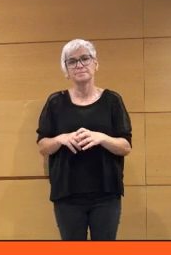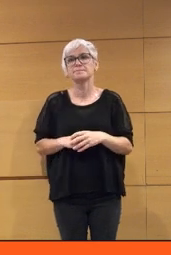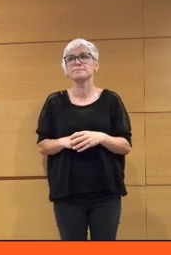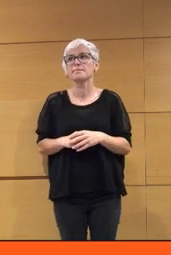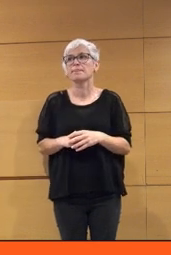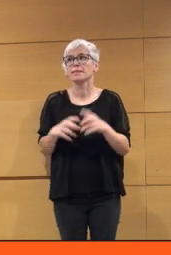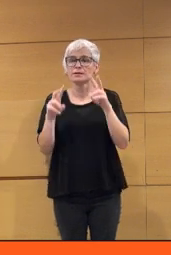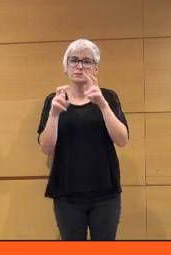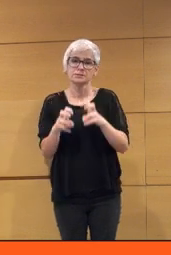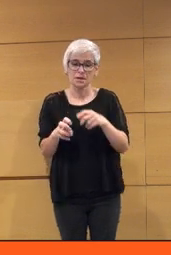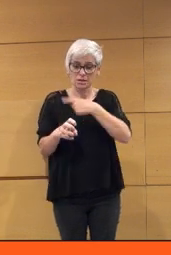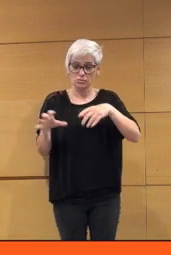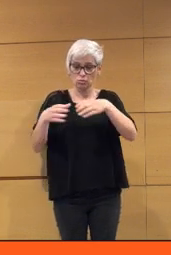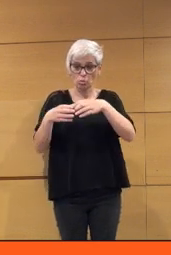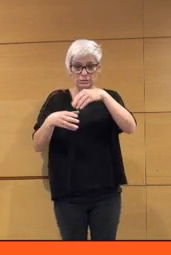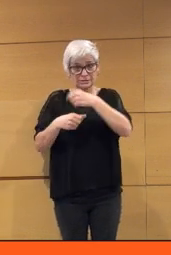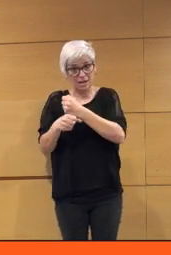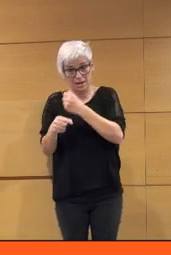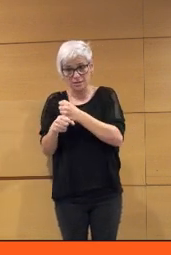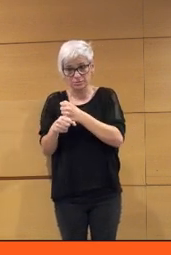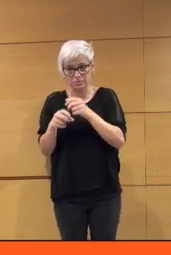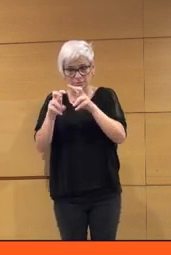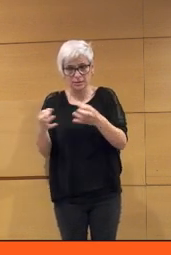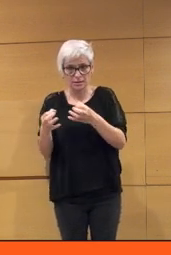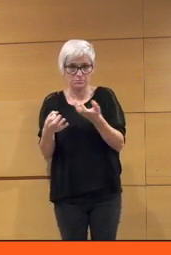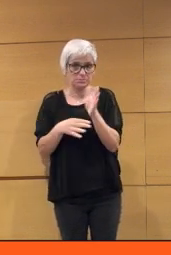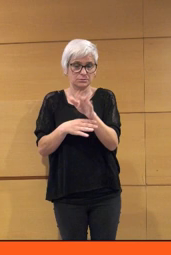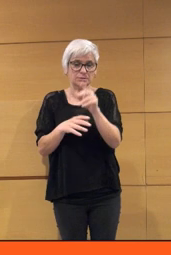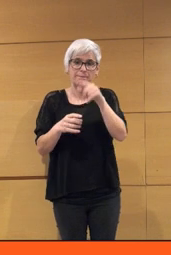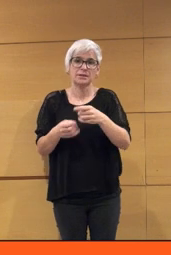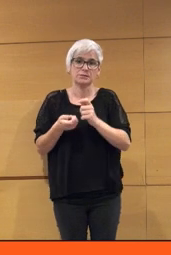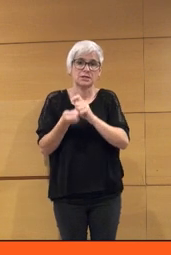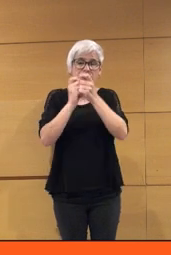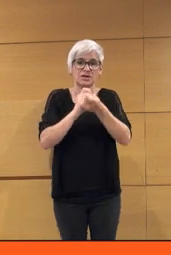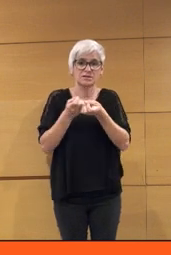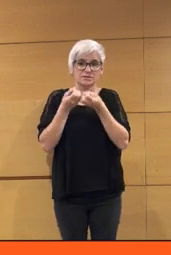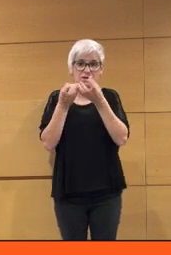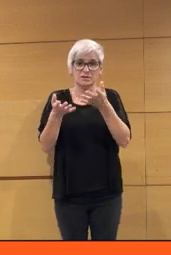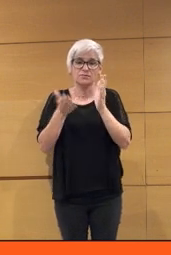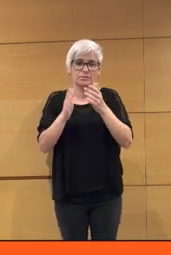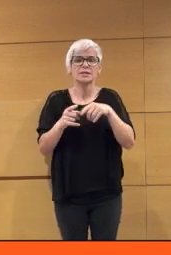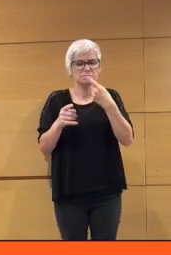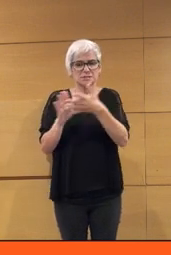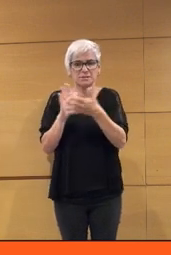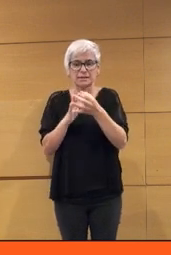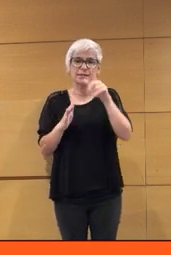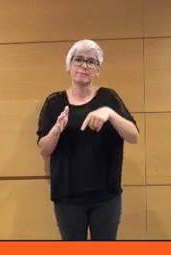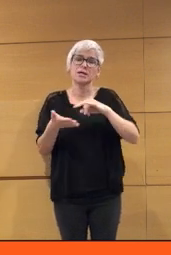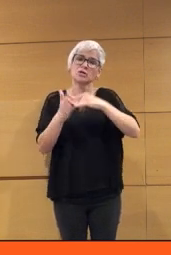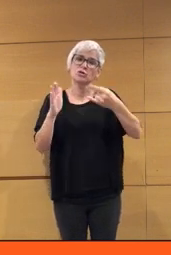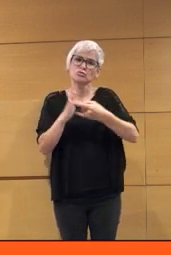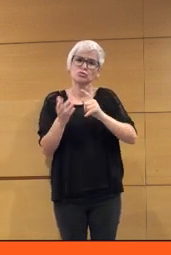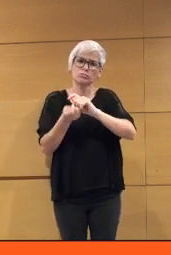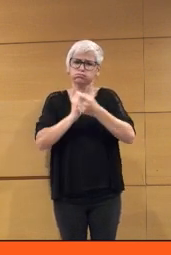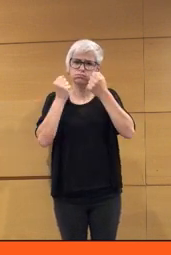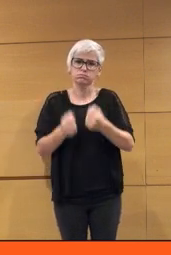que fan els nostres grups, hem fet també transferència formativa, ara us explicaré això, solucions disruptives, hem fet activitats